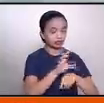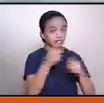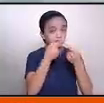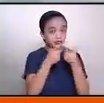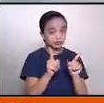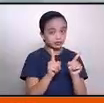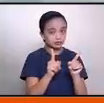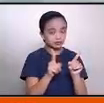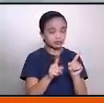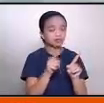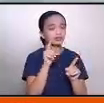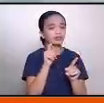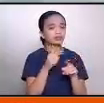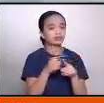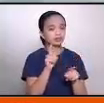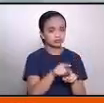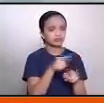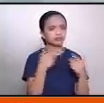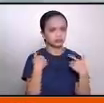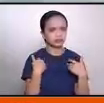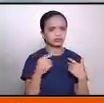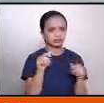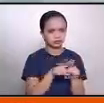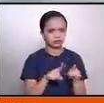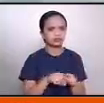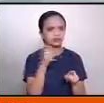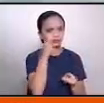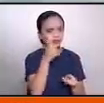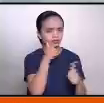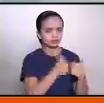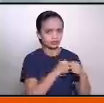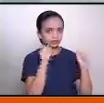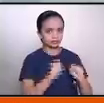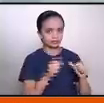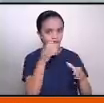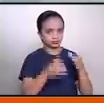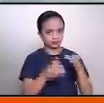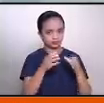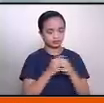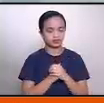Pero, however, kayo daw pala, sir, ng bababae rin. So, doon pwede kang kasuhan.